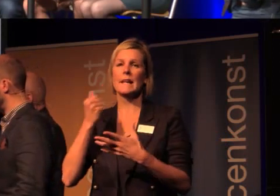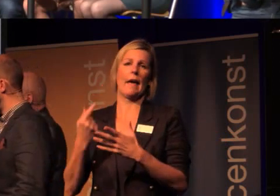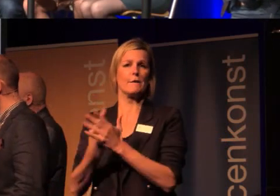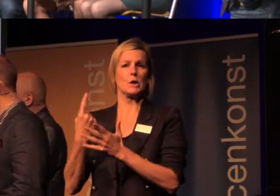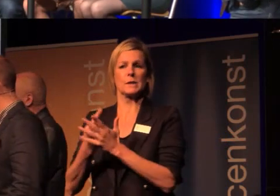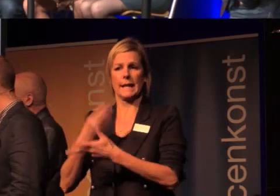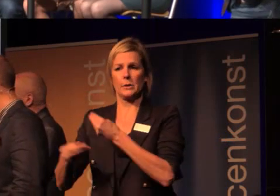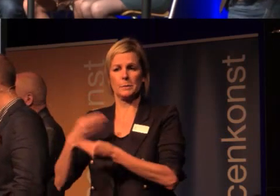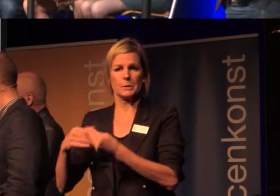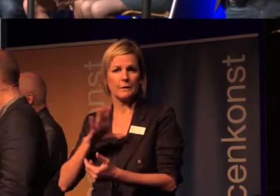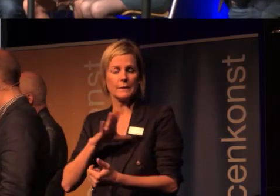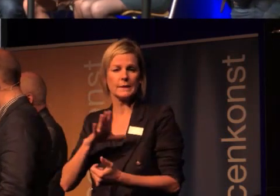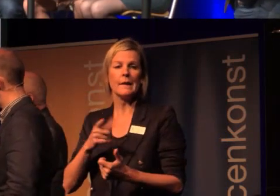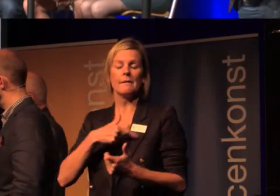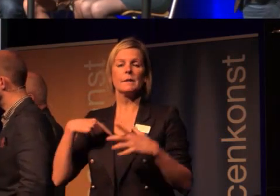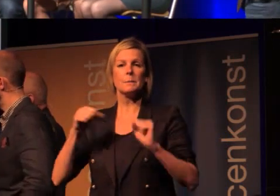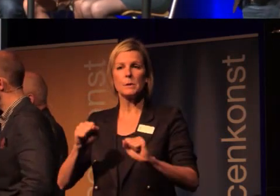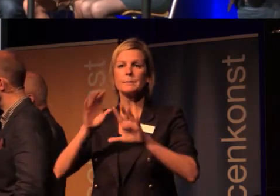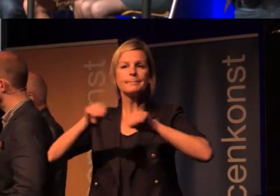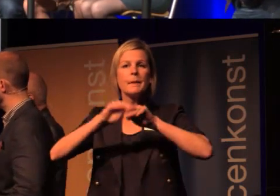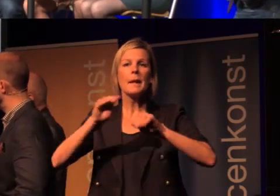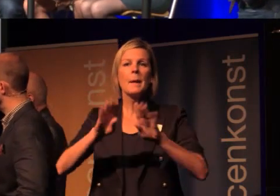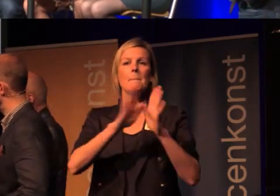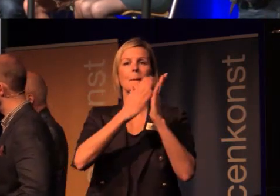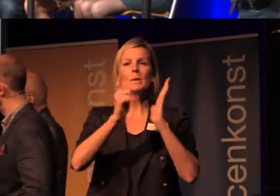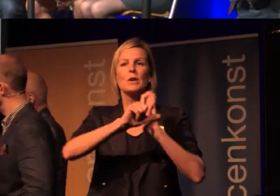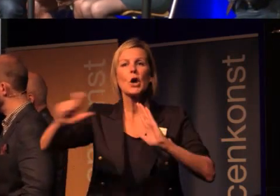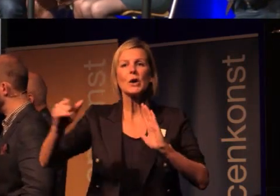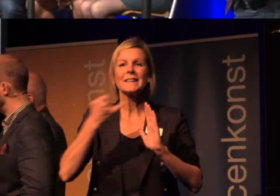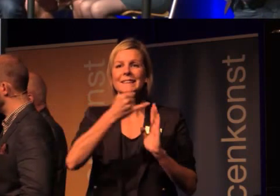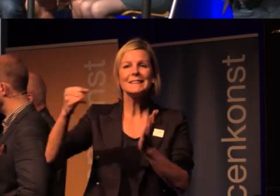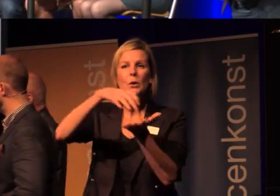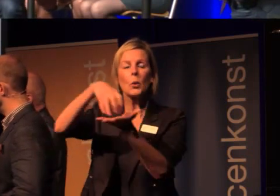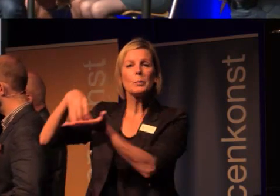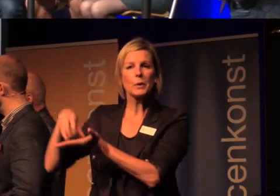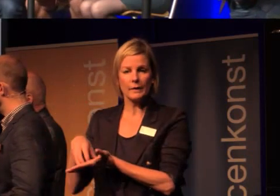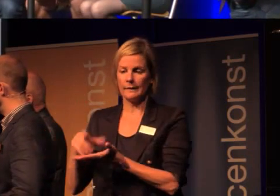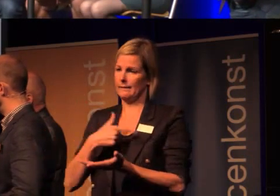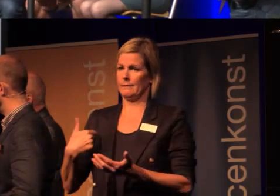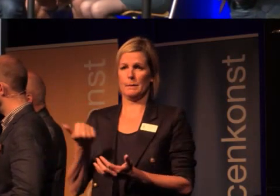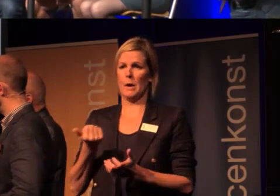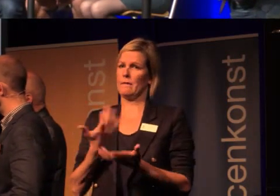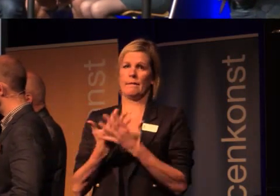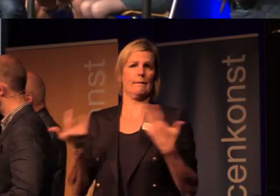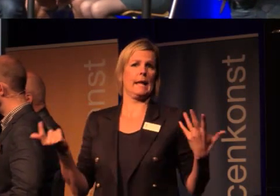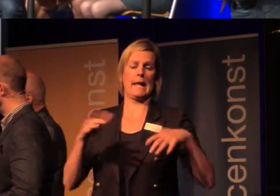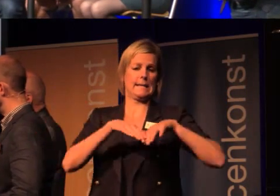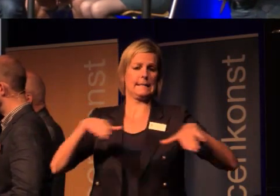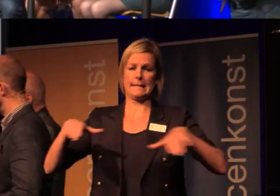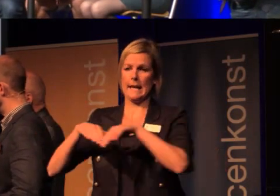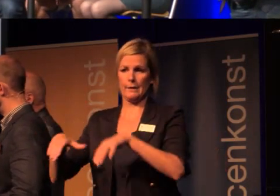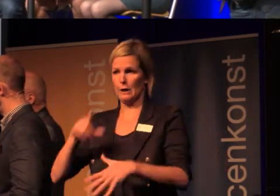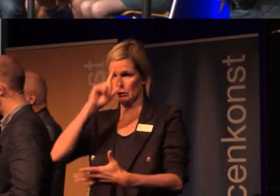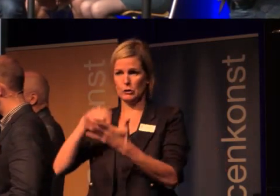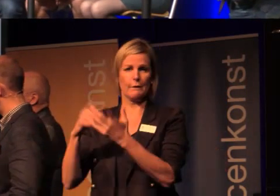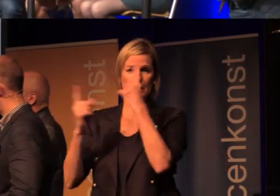med utbildade bibliotekarier i kommunerna. Det behövs fler scener för människor att utöva olika typer av